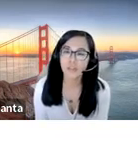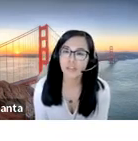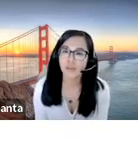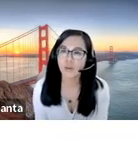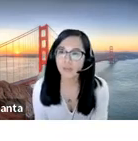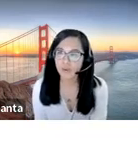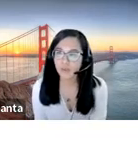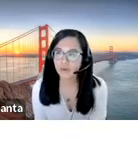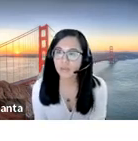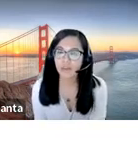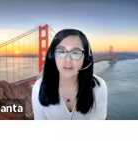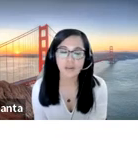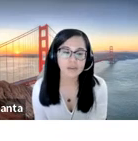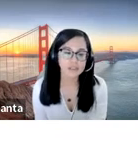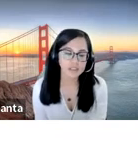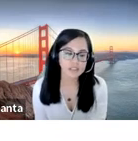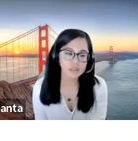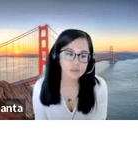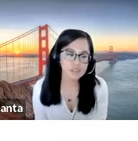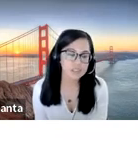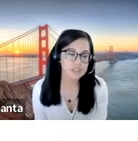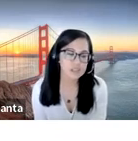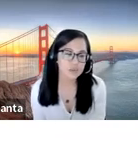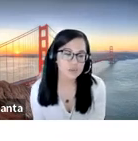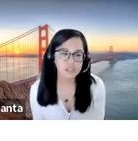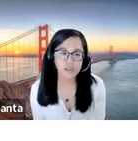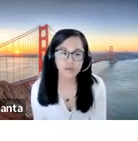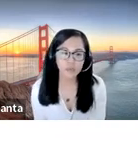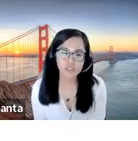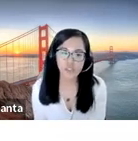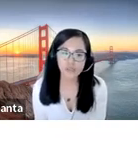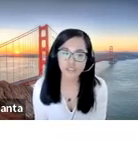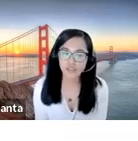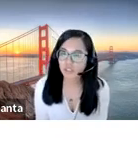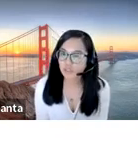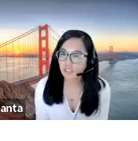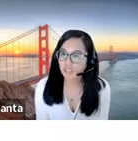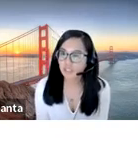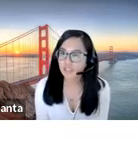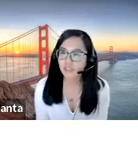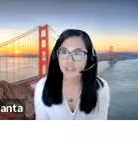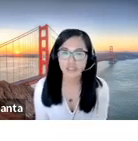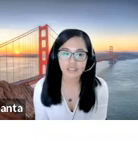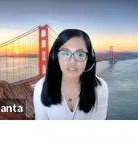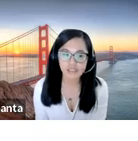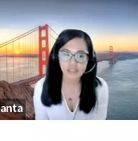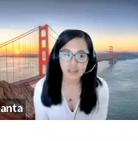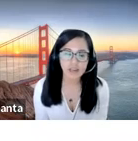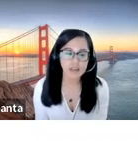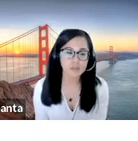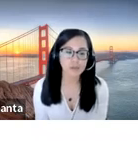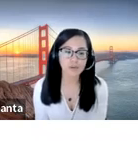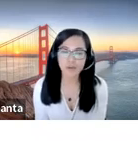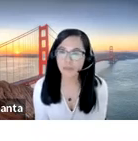workability one program at the high schools is to discover what job skills a student has and needs